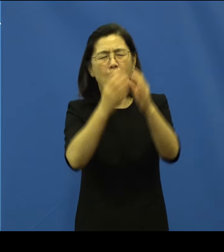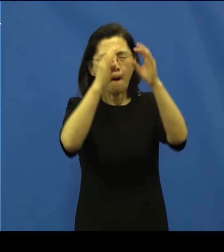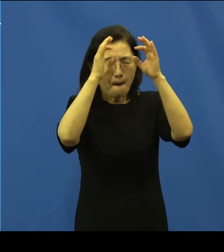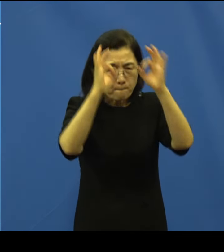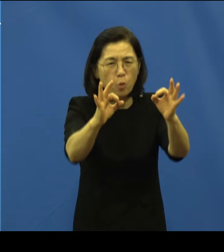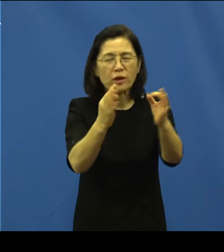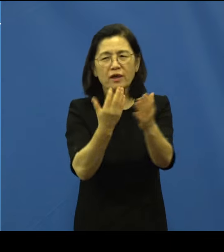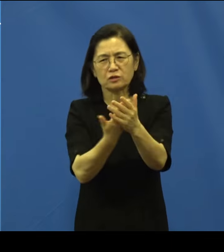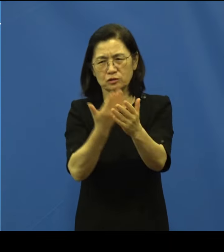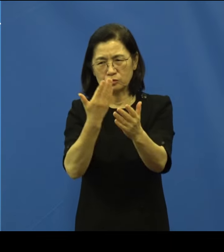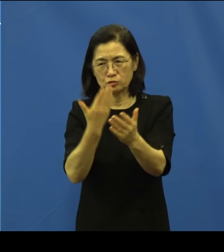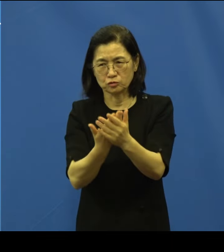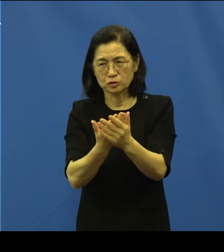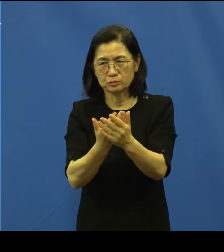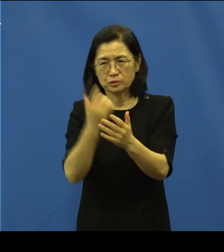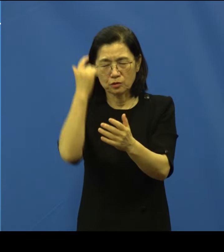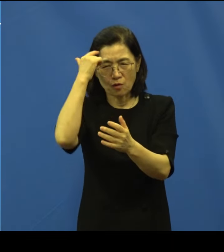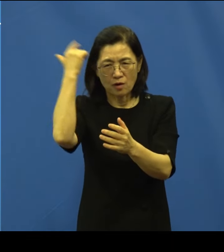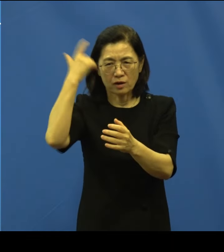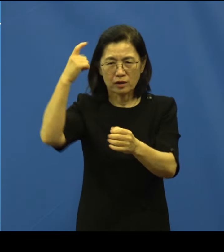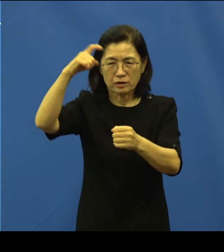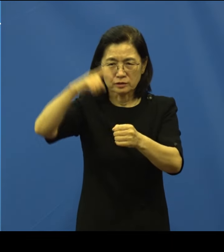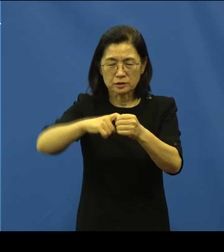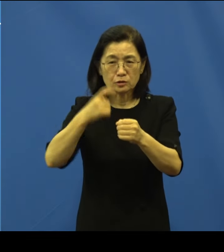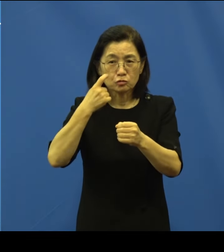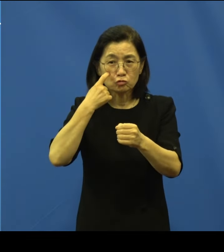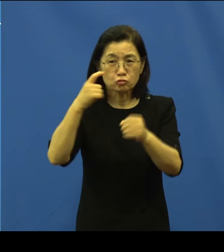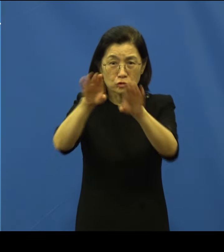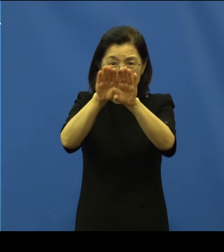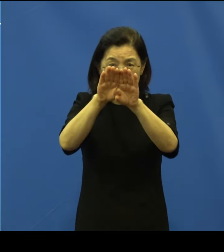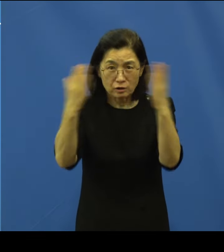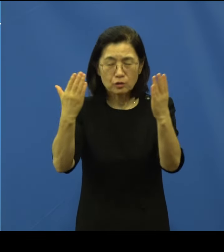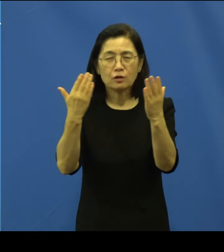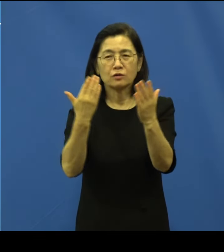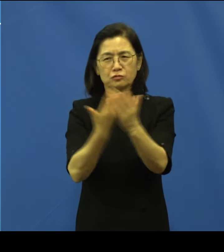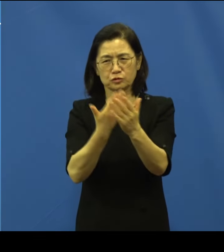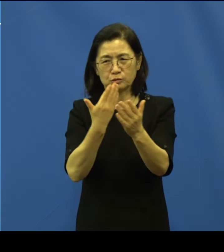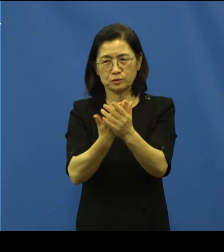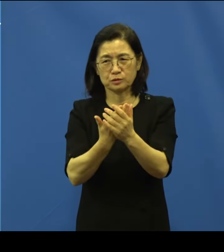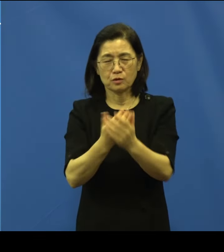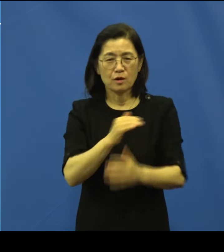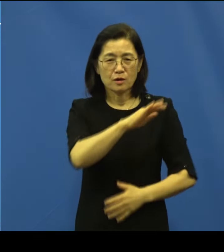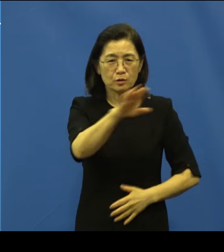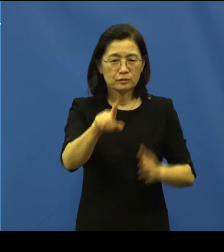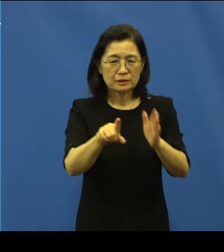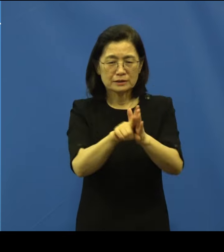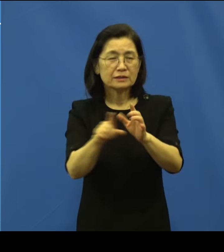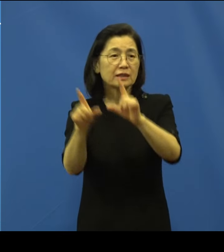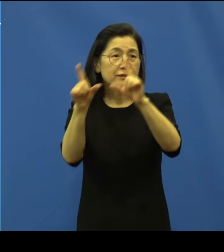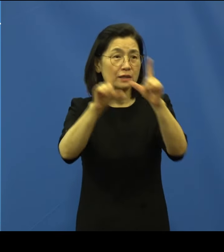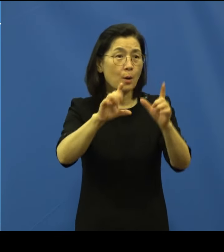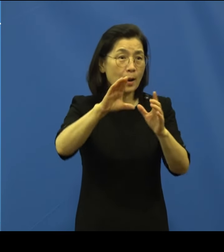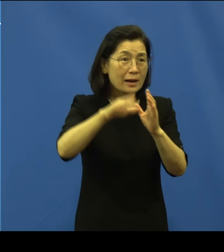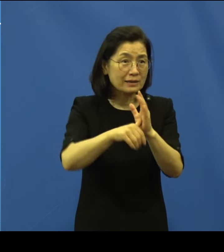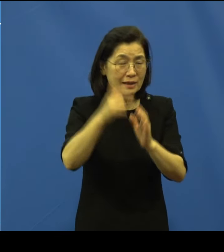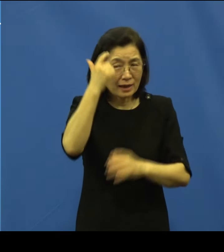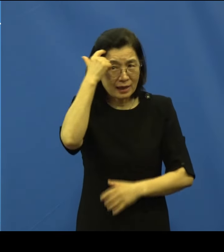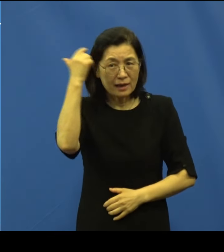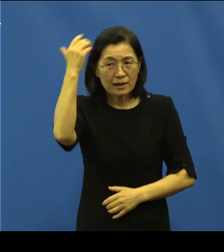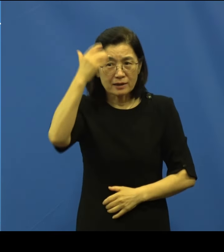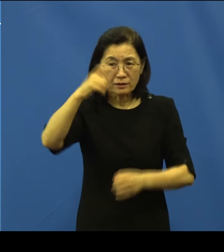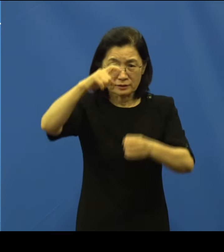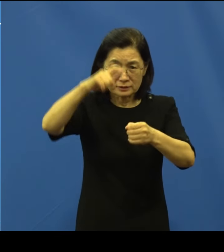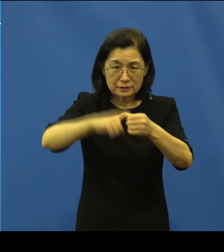열려야 합니다. 영적 개안이 일어나야 합니다. 여러분, 우리의 신앙생활을 하려면 눈이 열려야 돼요. 영안이